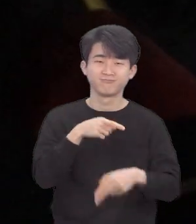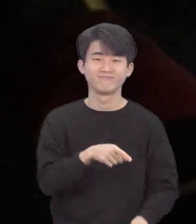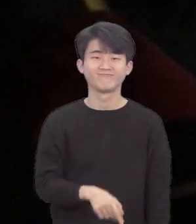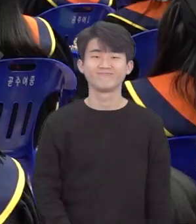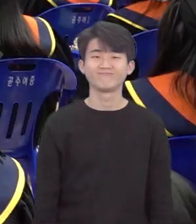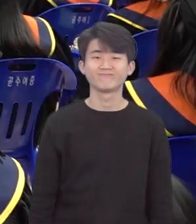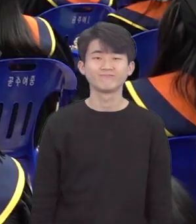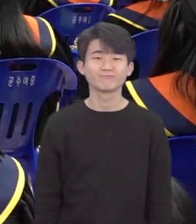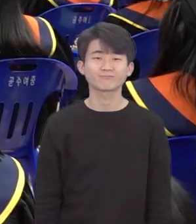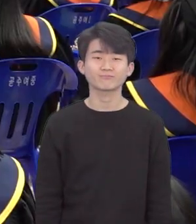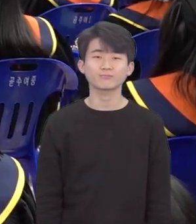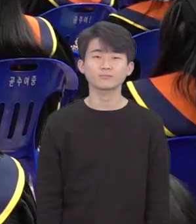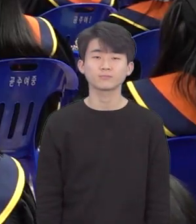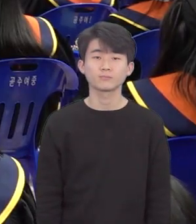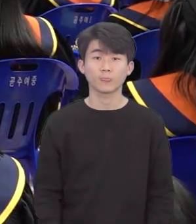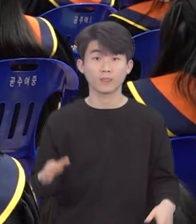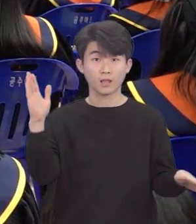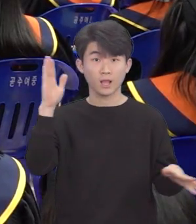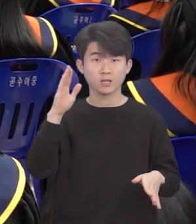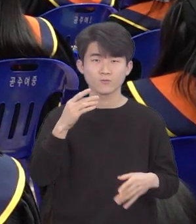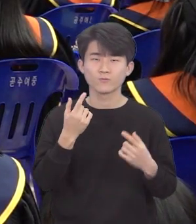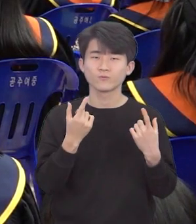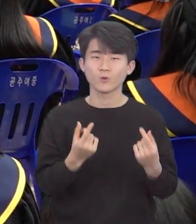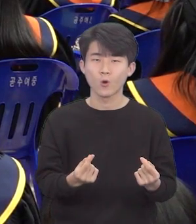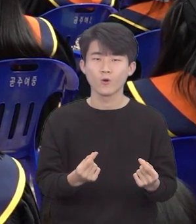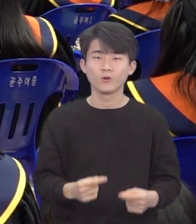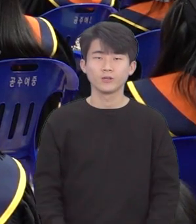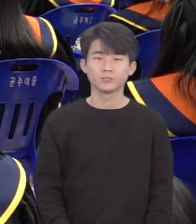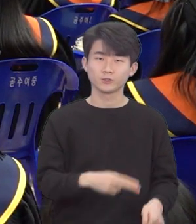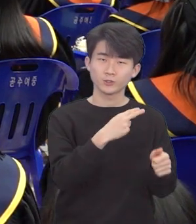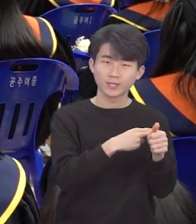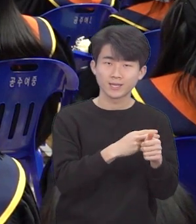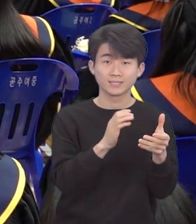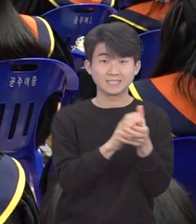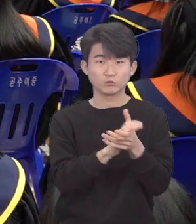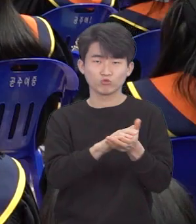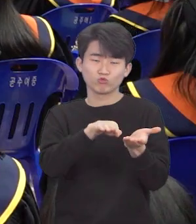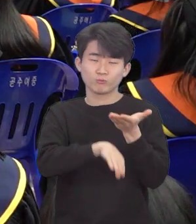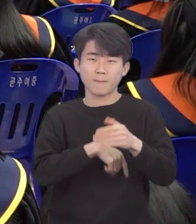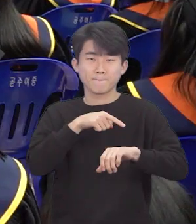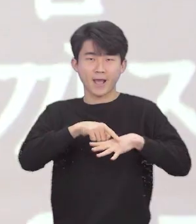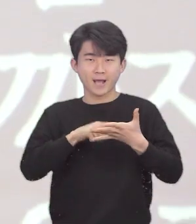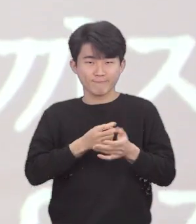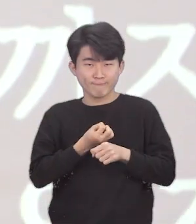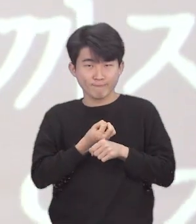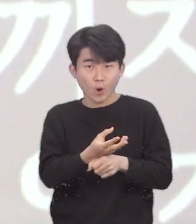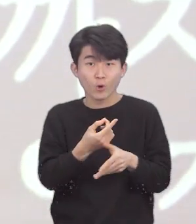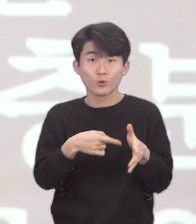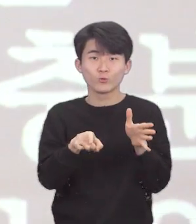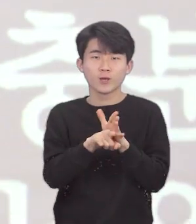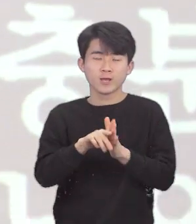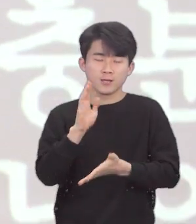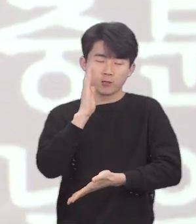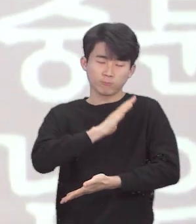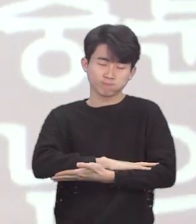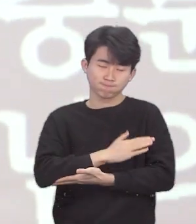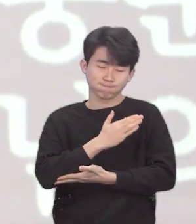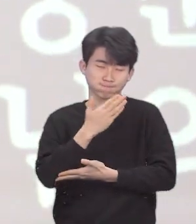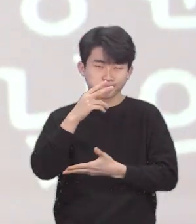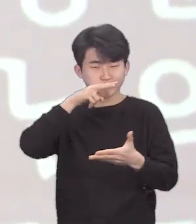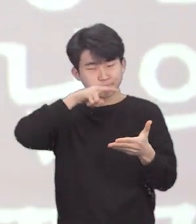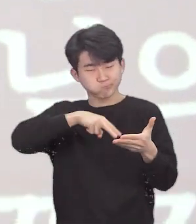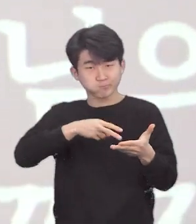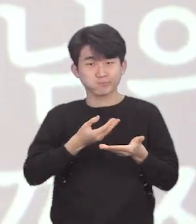붉어집니다. 졸업생들 역시 선생님, 친구들, 후배들에게 마음을 전하며 차분한